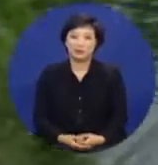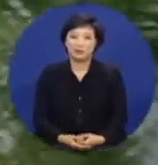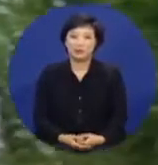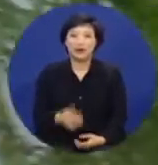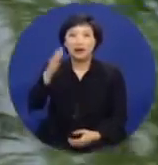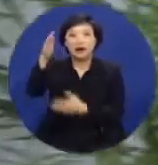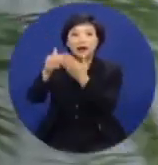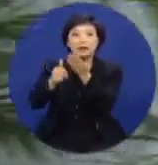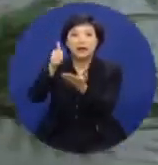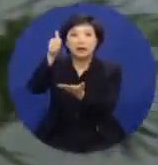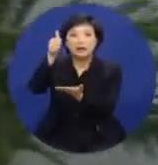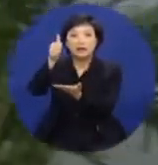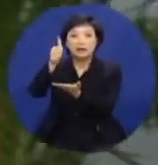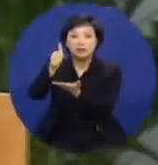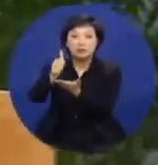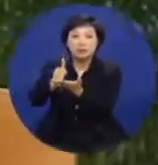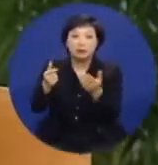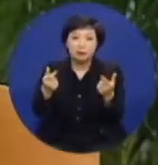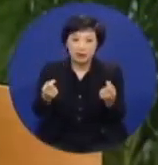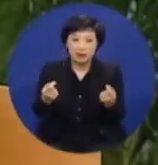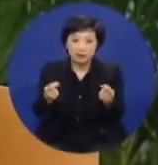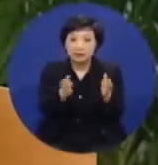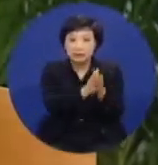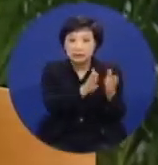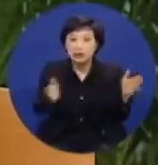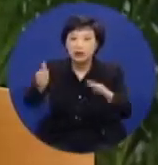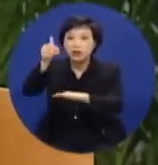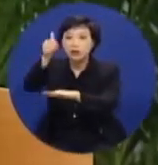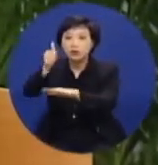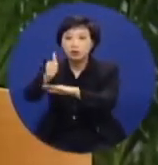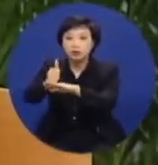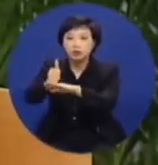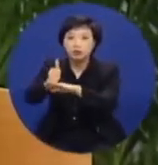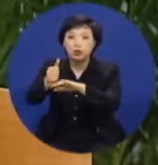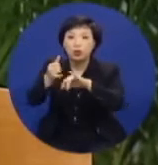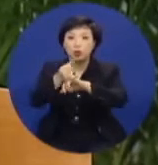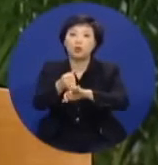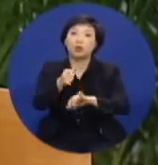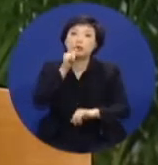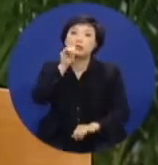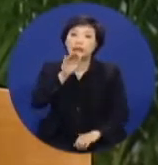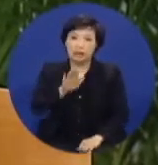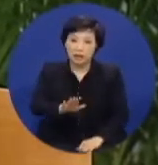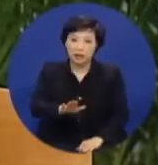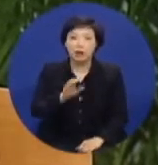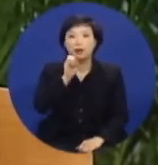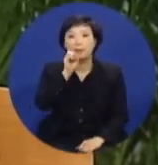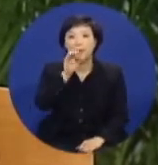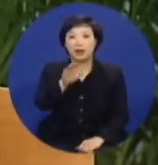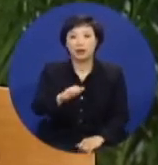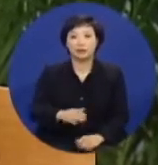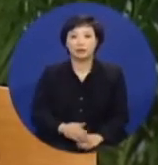하나님은 이렇게 시작 박순 꼭 있다고 말씀하셨습니다